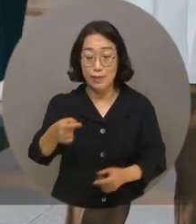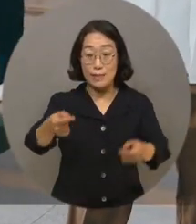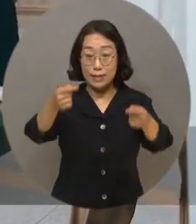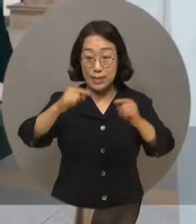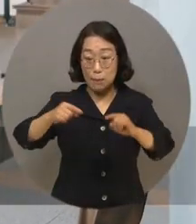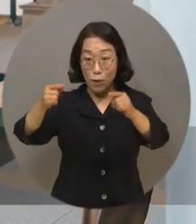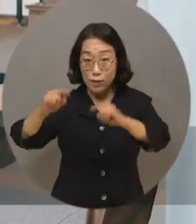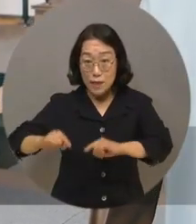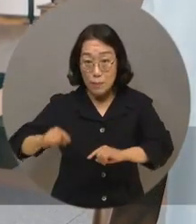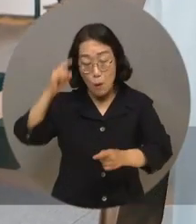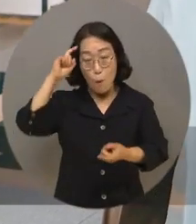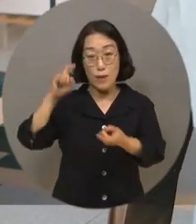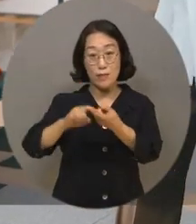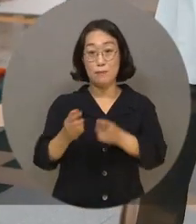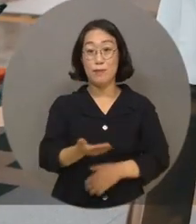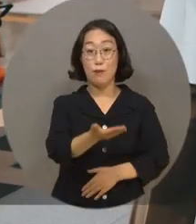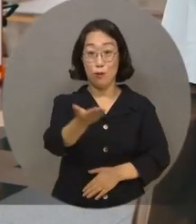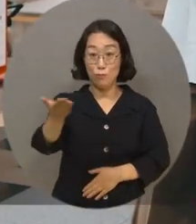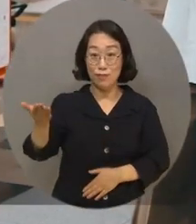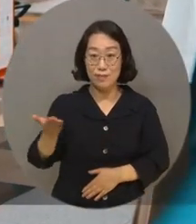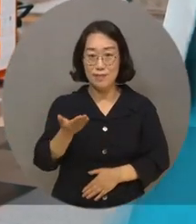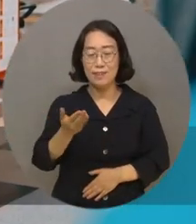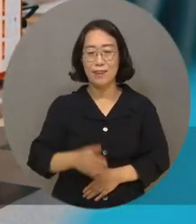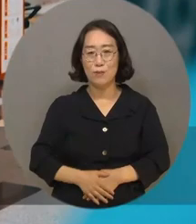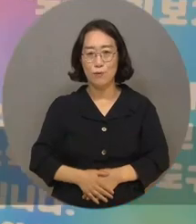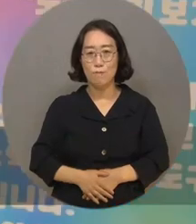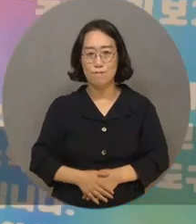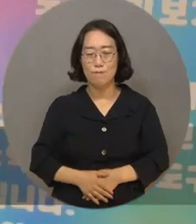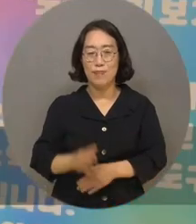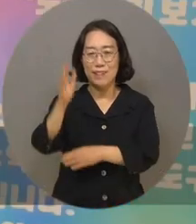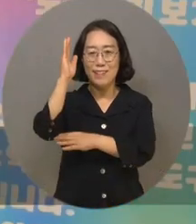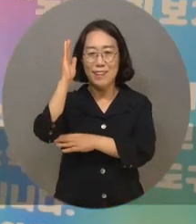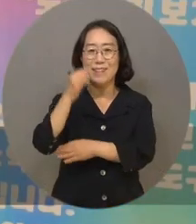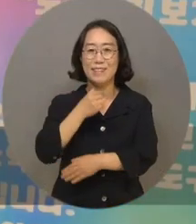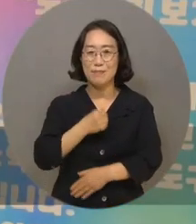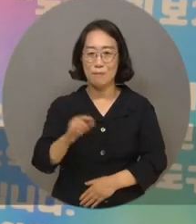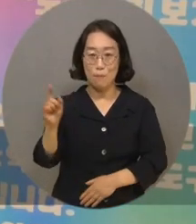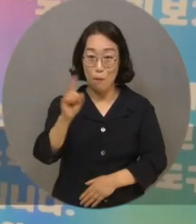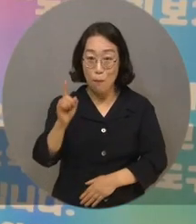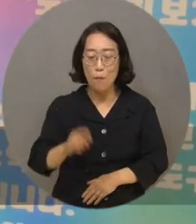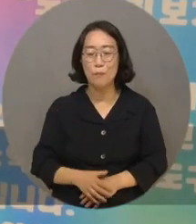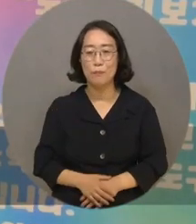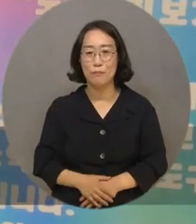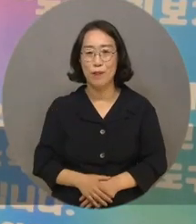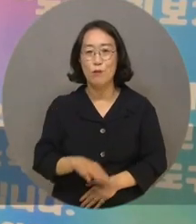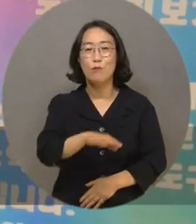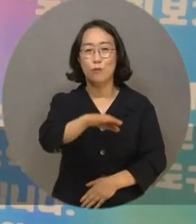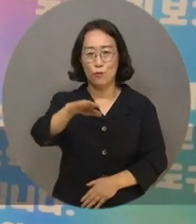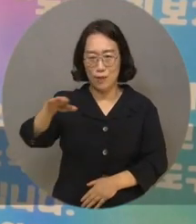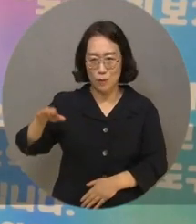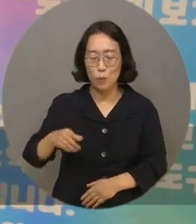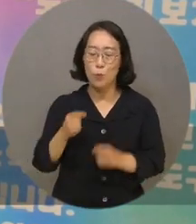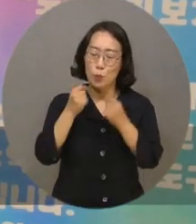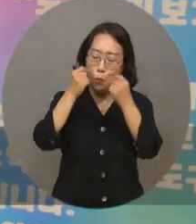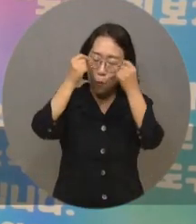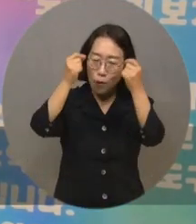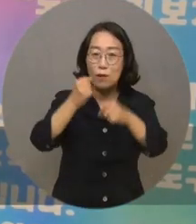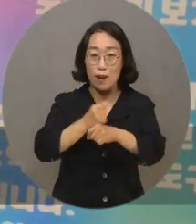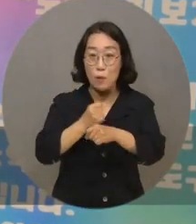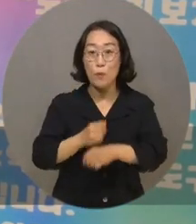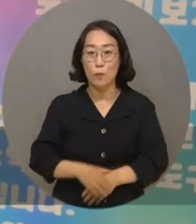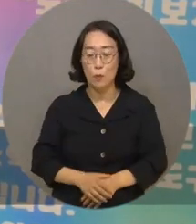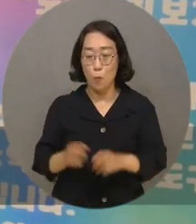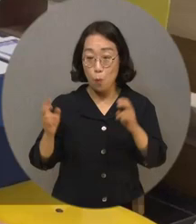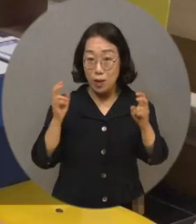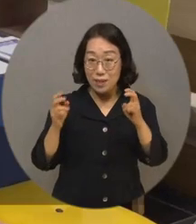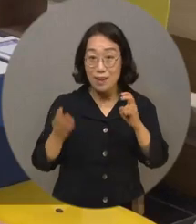해주시고 관심을 가져주시는 이제 많은 분들께도 드리고 싶은 말씀은 저희도 노력을 하고 또 현장에